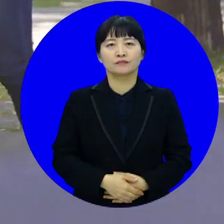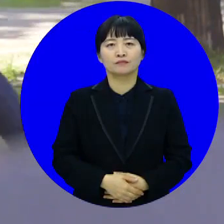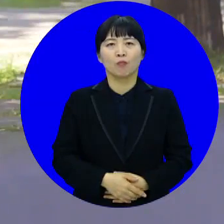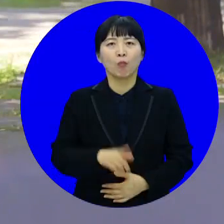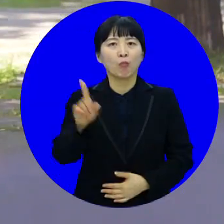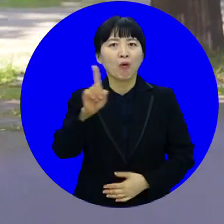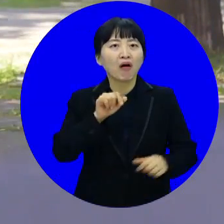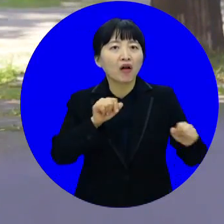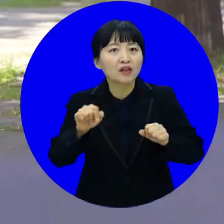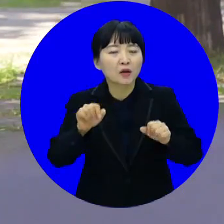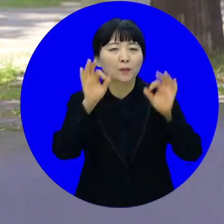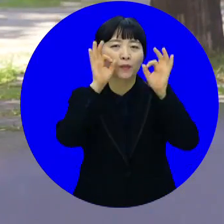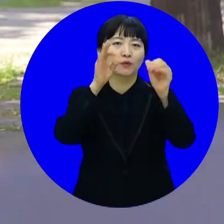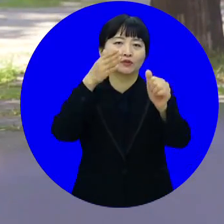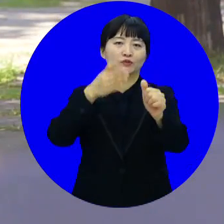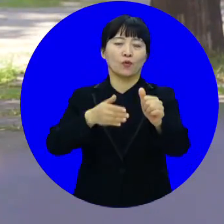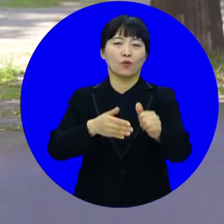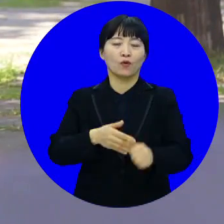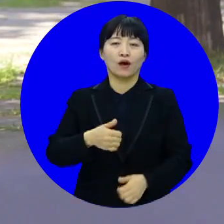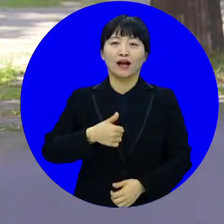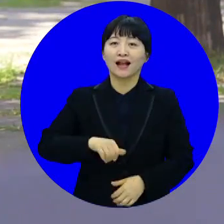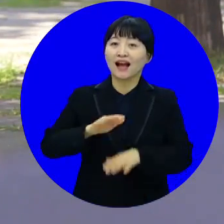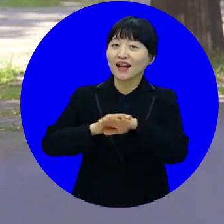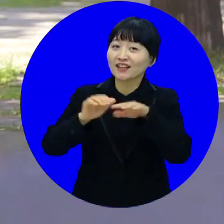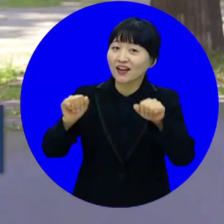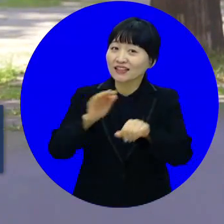진우야 안녕. 잘 지냈어?